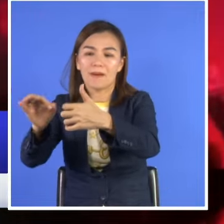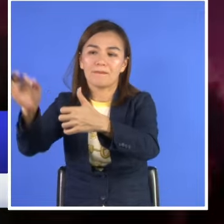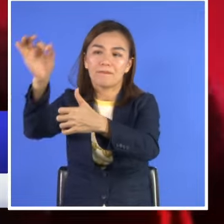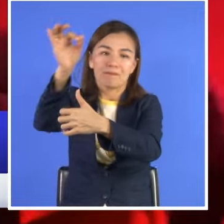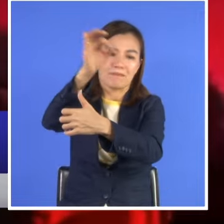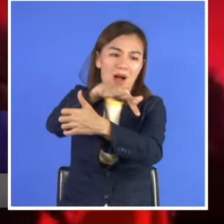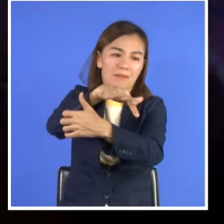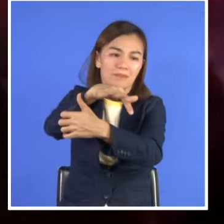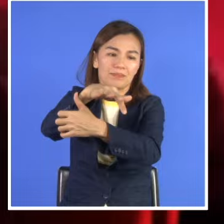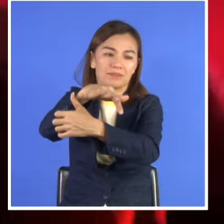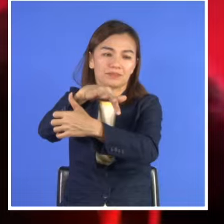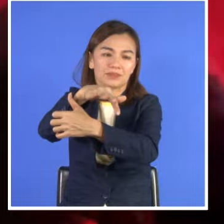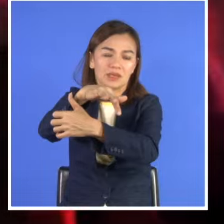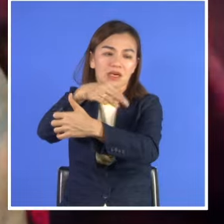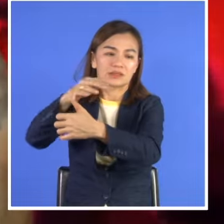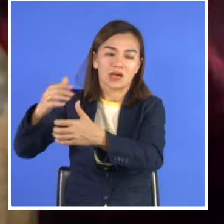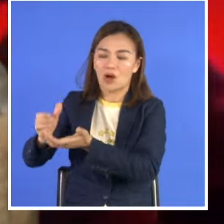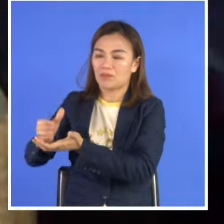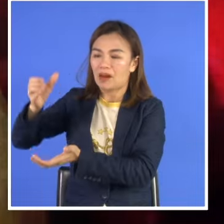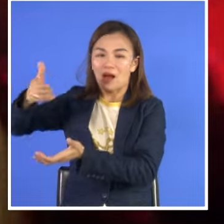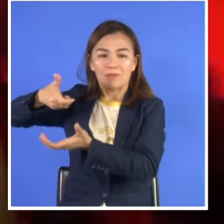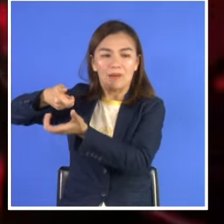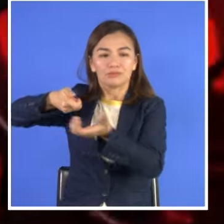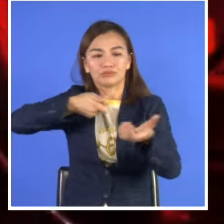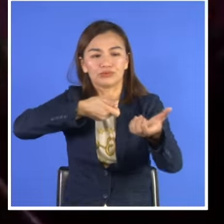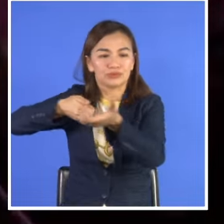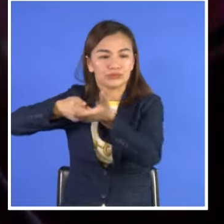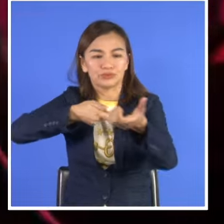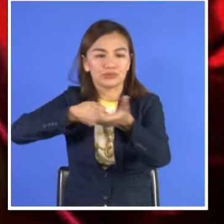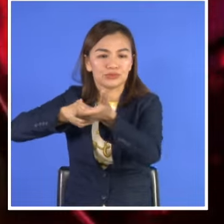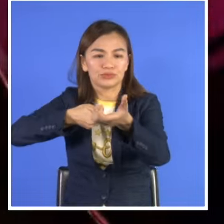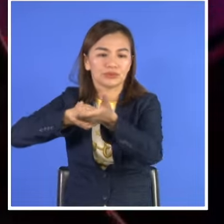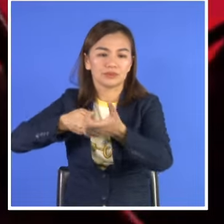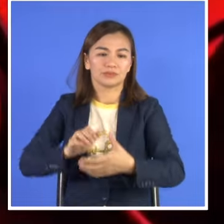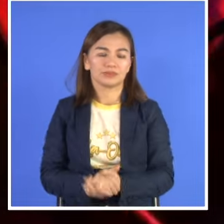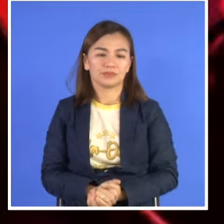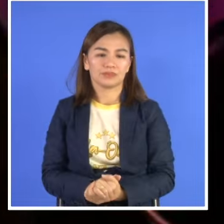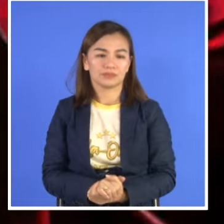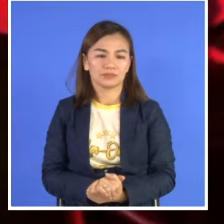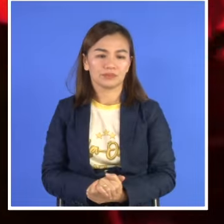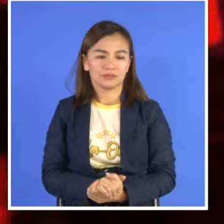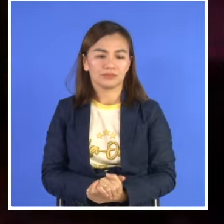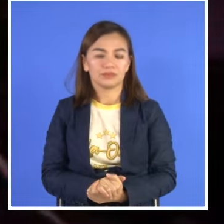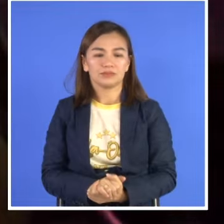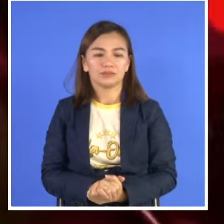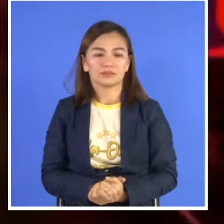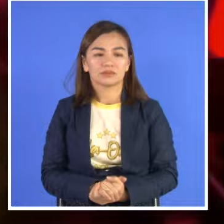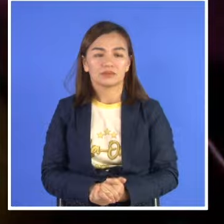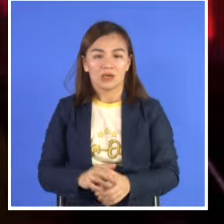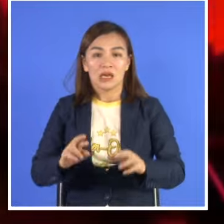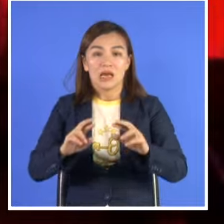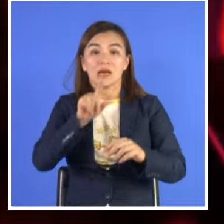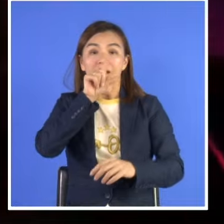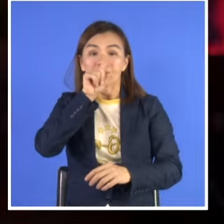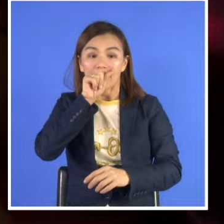ใช่ครับเพราะผมเอาถังมาช่วยับเครื่องนี้ครับนี่นะครับทีนี้มาดูเจ้าของไก่ชนหน่อยนาย